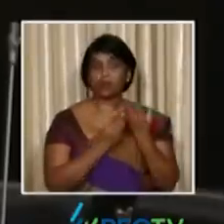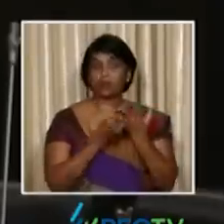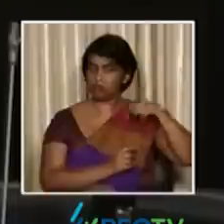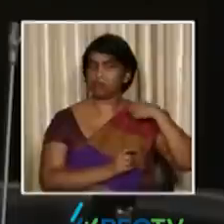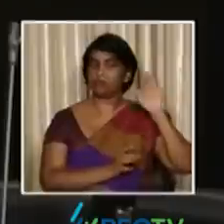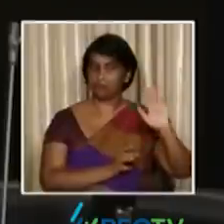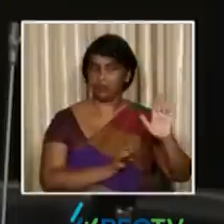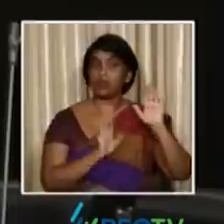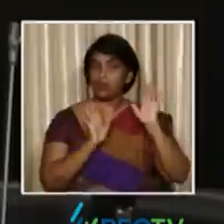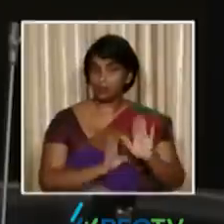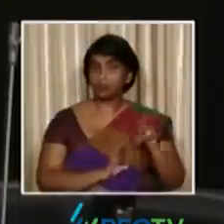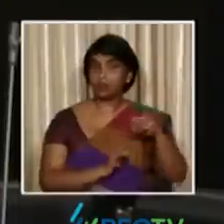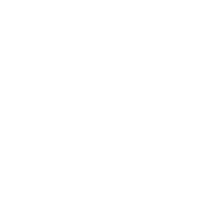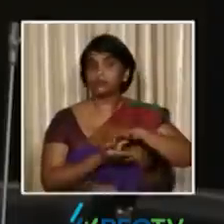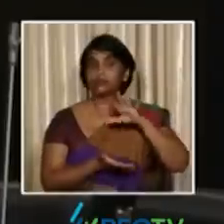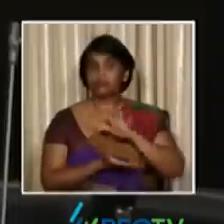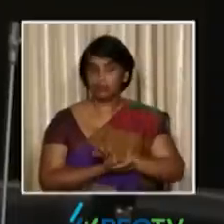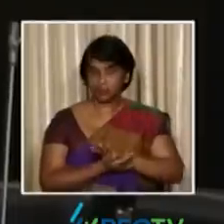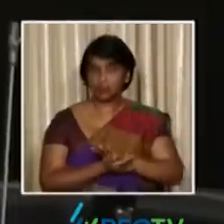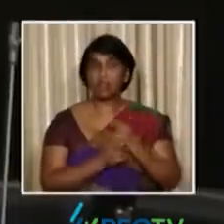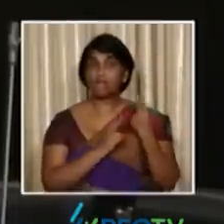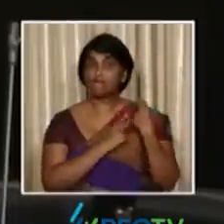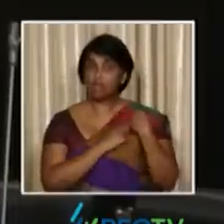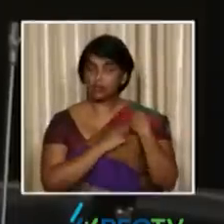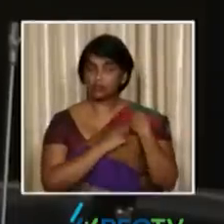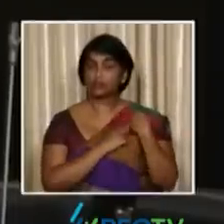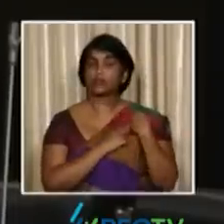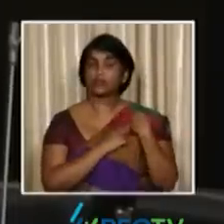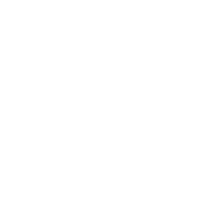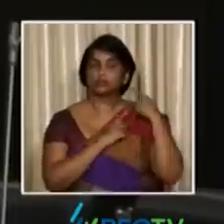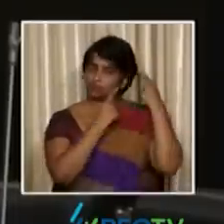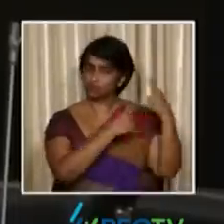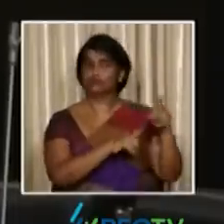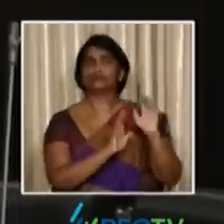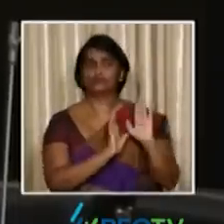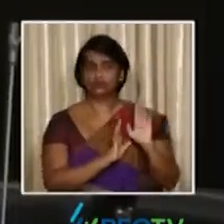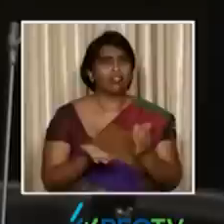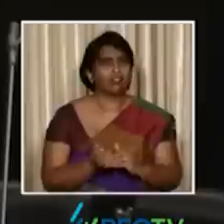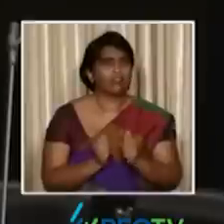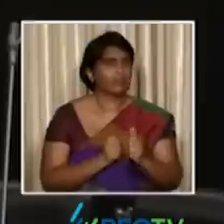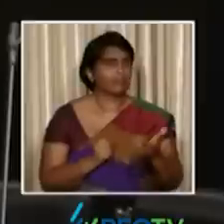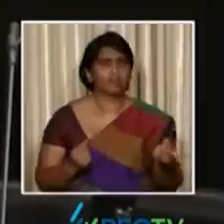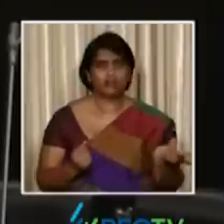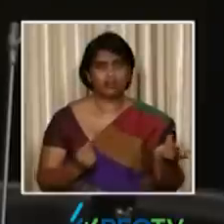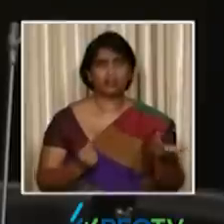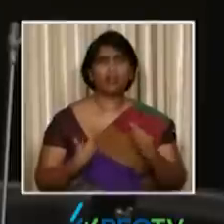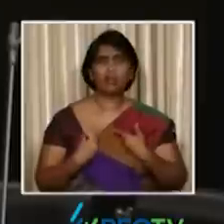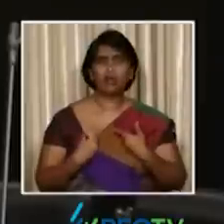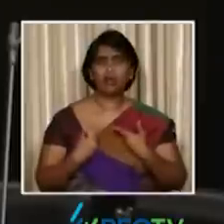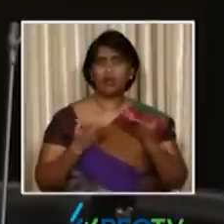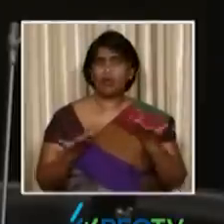යුත්තේ නීතිපතිතුමා එතුමා ගන්න ඩිසිෂන් වල රෙස්පොන්සිබිලිටි එක වගකීම එතුමා බාර ගන්න ඕනේ දැන් එතුමා එක බාරගෙන තියෙනවා ඒතොර අපි කවුද මෙතන